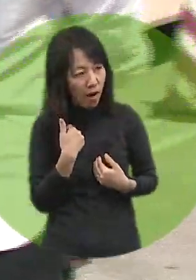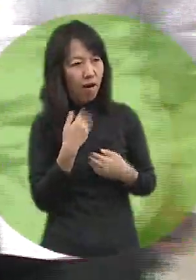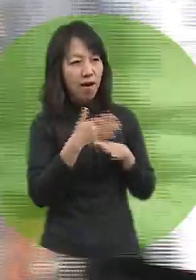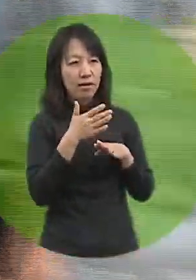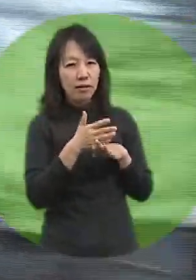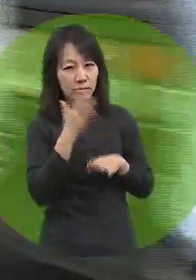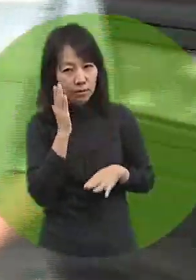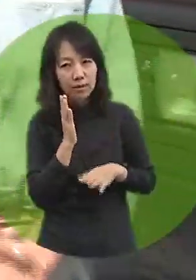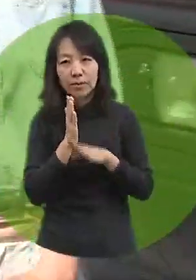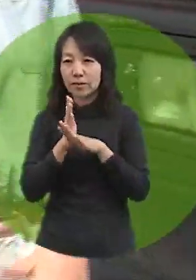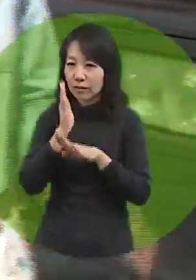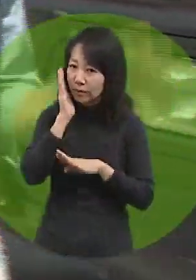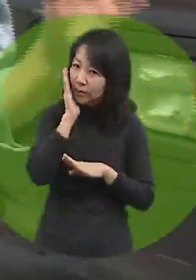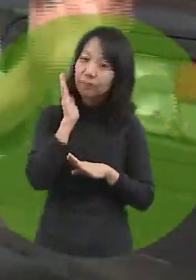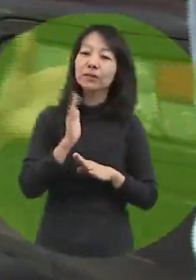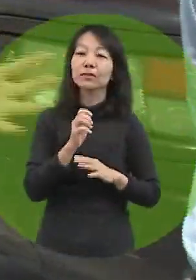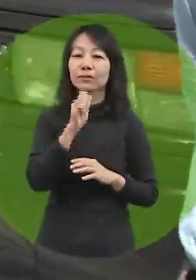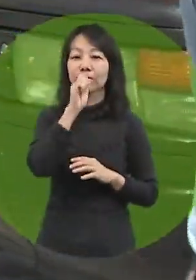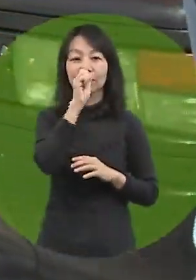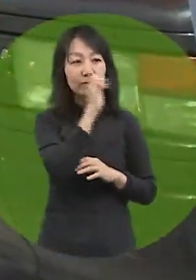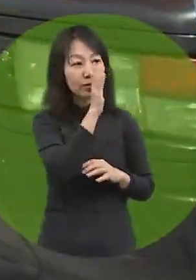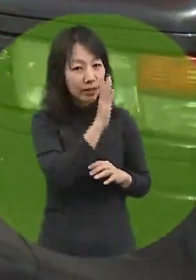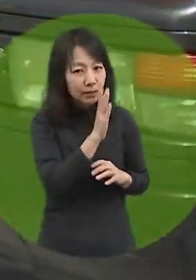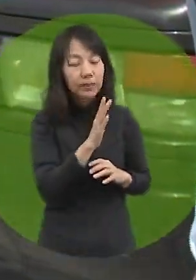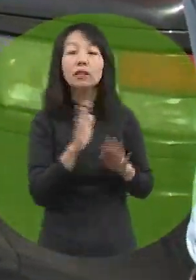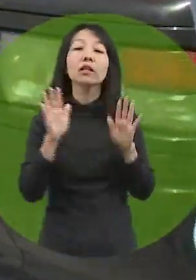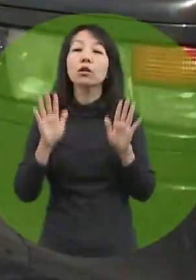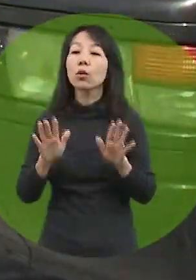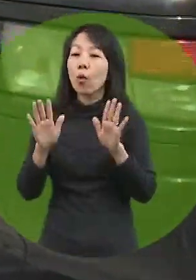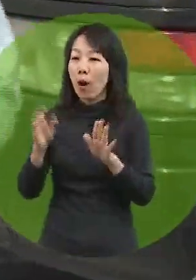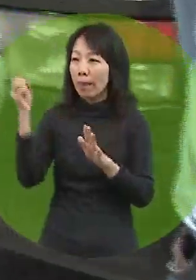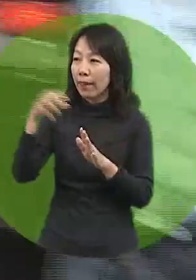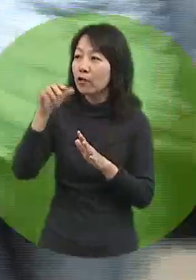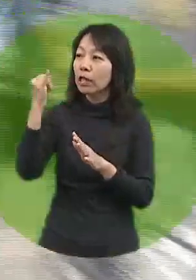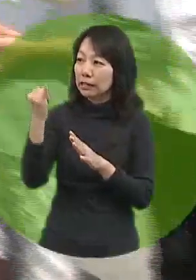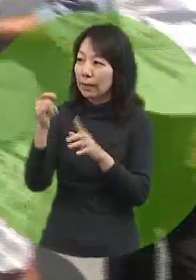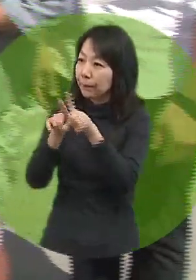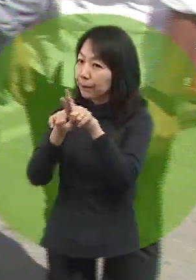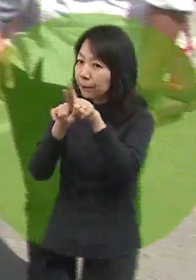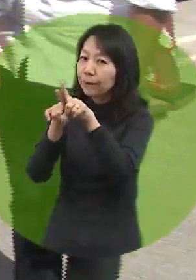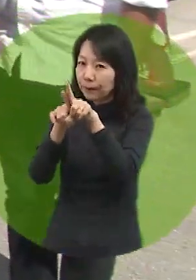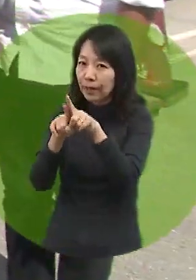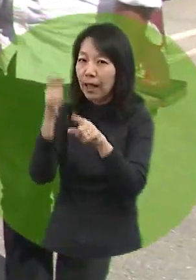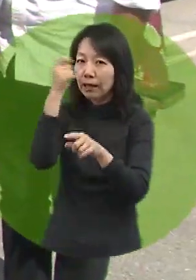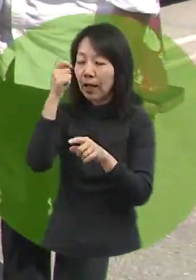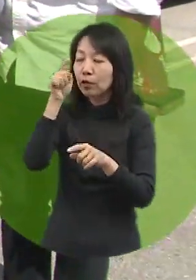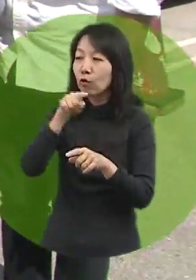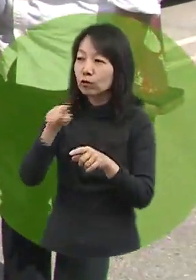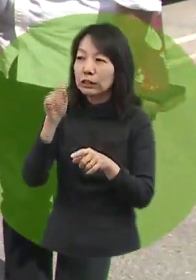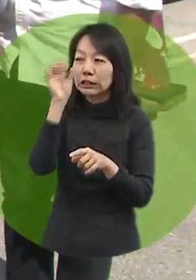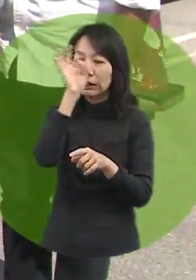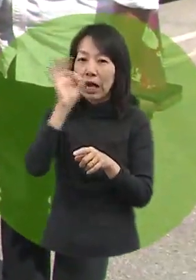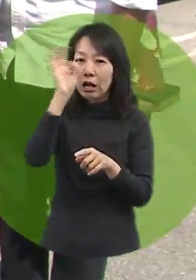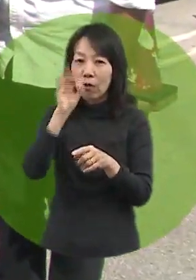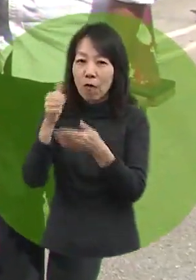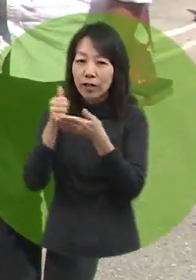。 よろしくお願いします。私たちも今日は照屋さんに同行して、外国人観光客の皆さんと一緒に観光を楽しみ